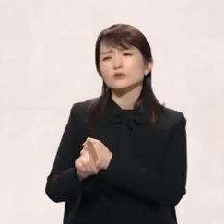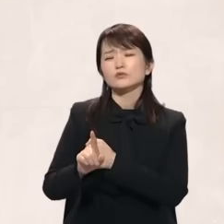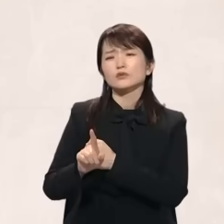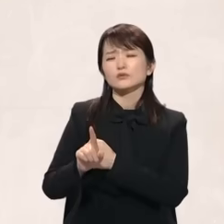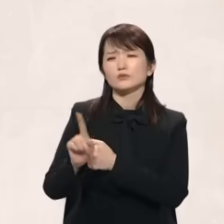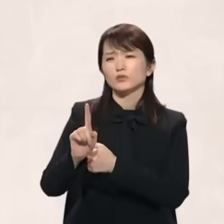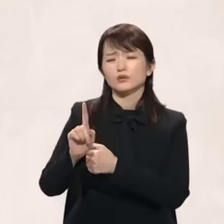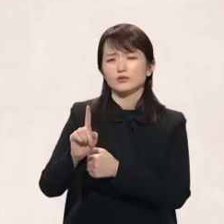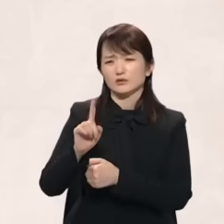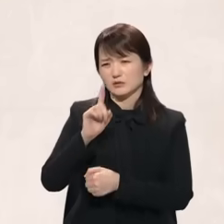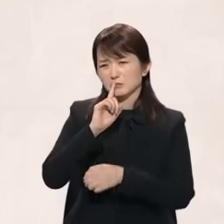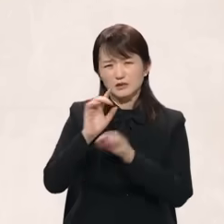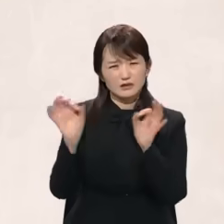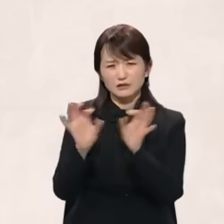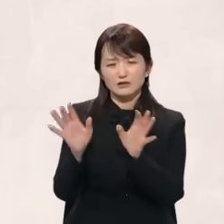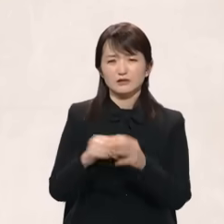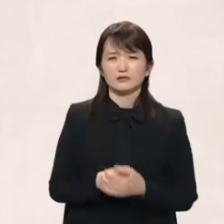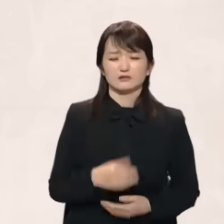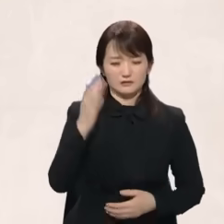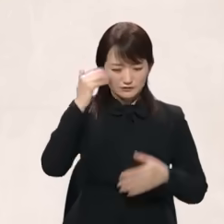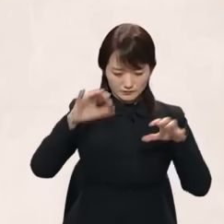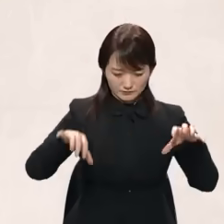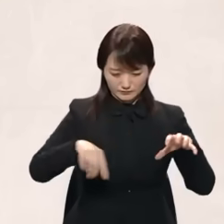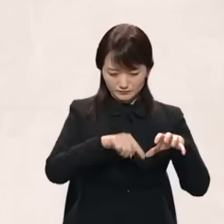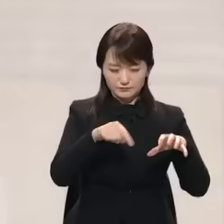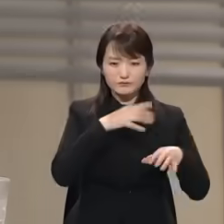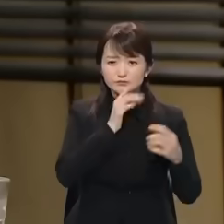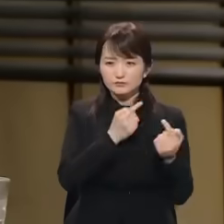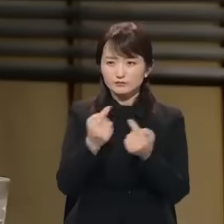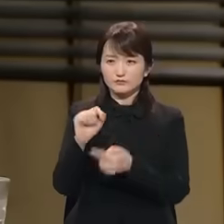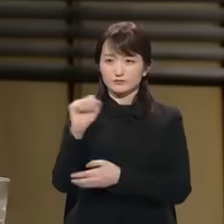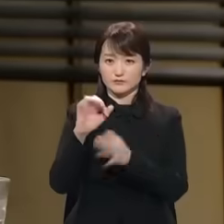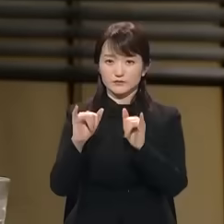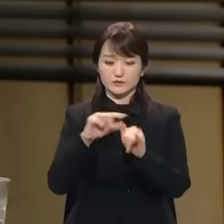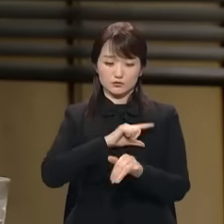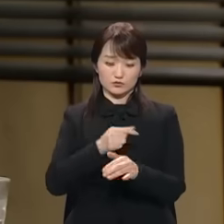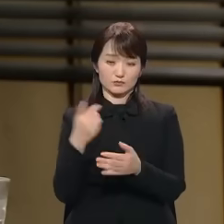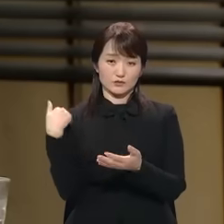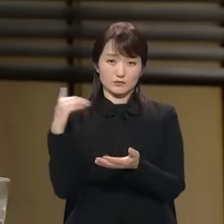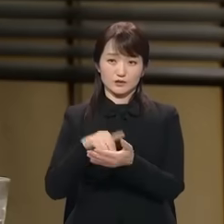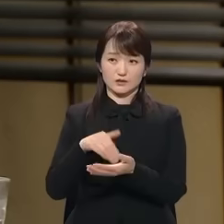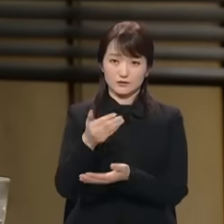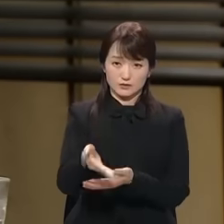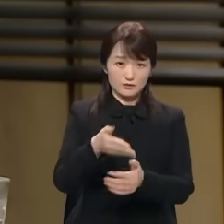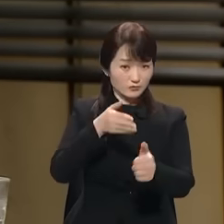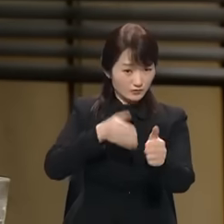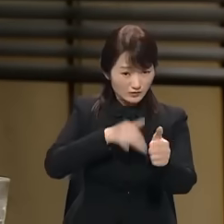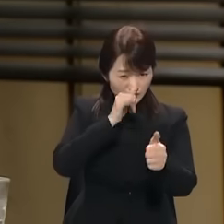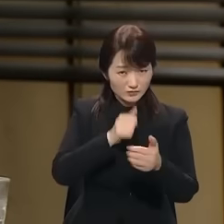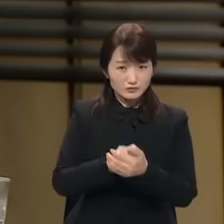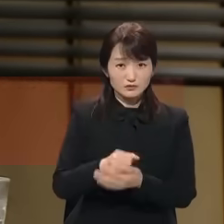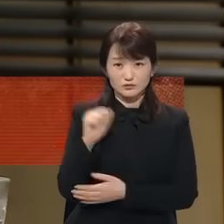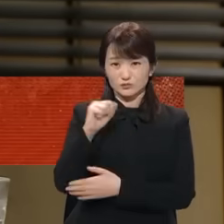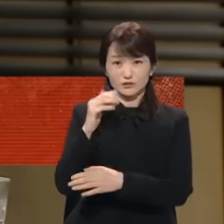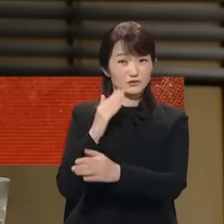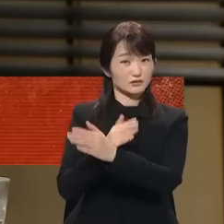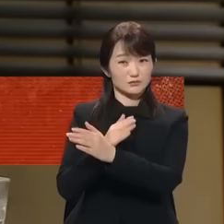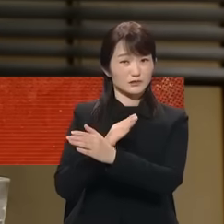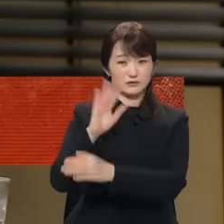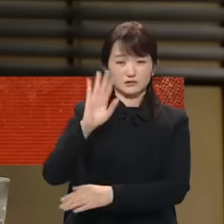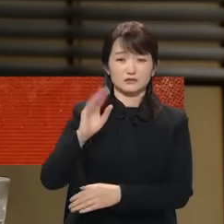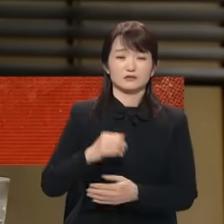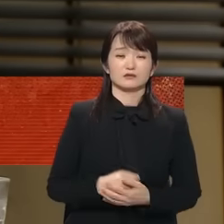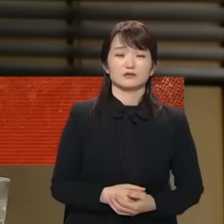사실 우리나라에 아직 뭐 고령 운전자 같은 경우 운전면허를 반납하도록 이제 권고는 하지만 운전이 금지돼 있지 않잖아요